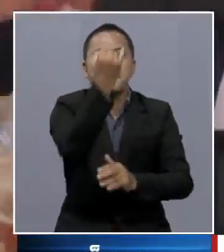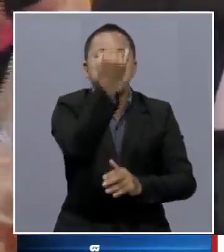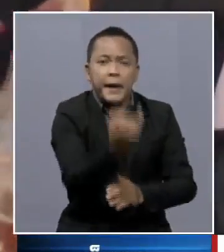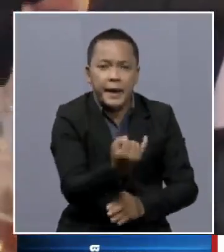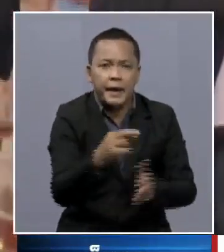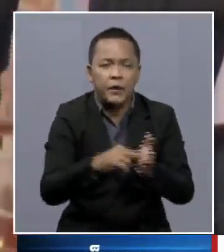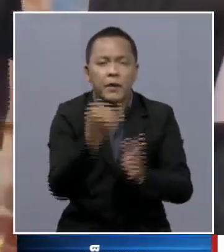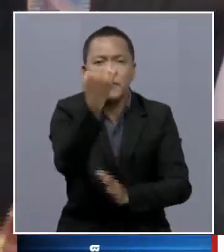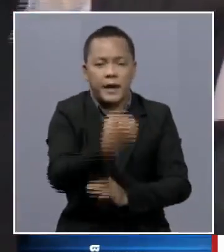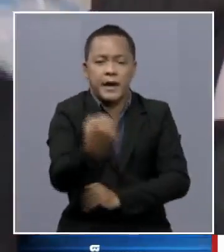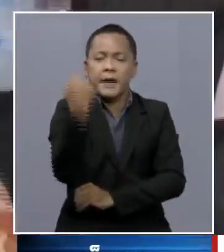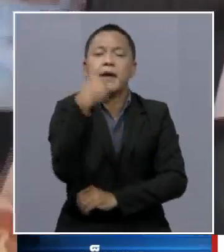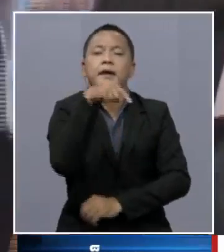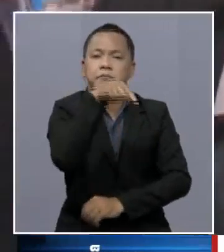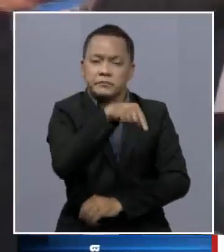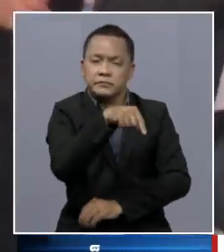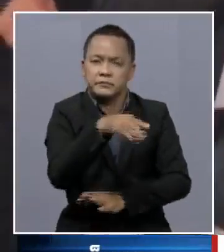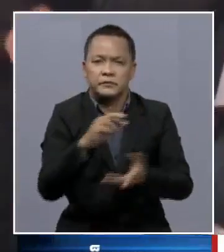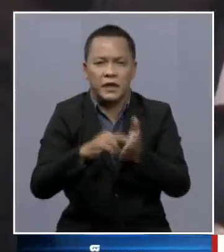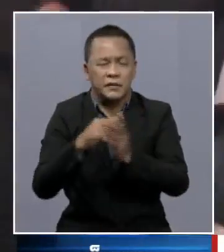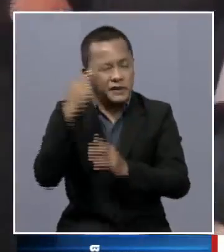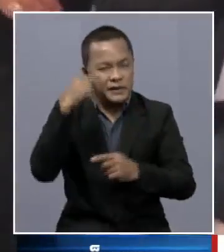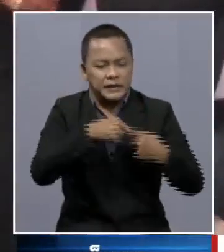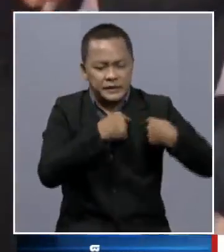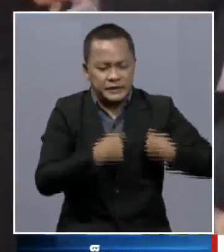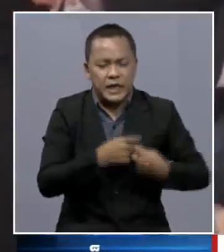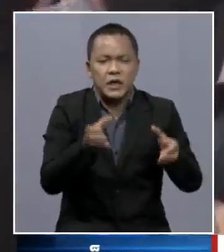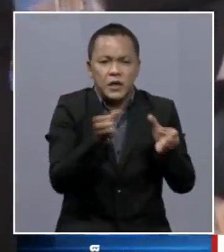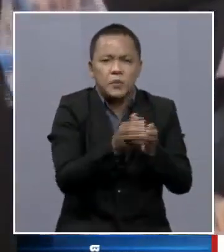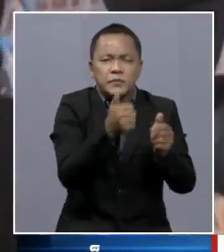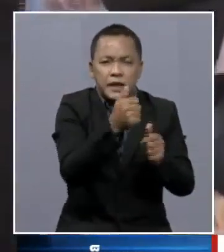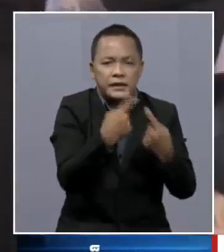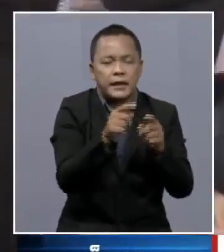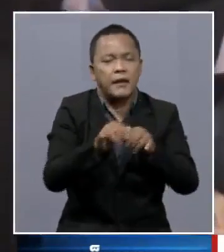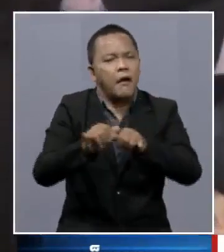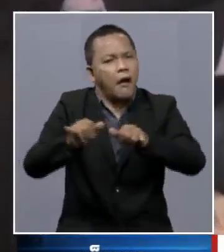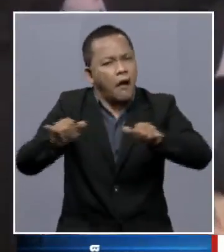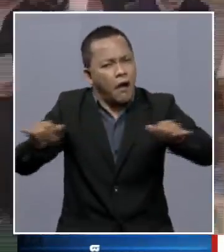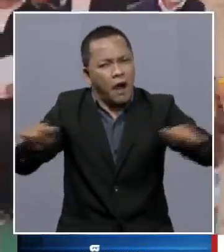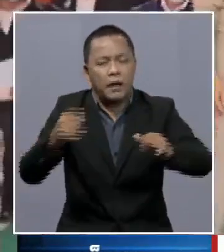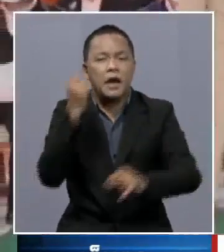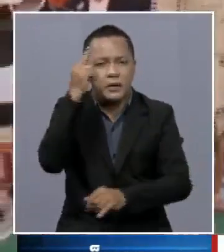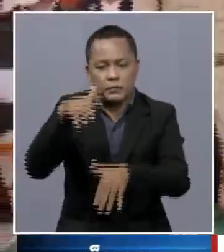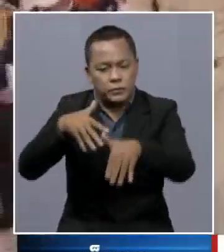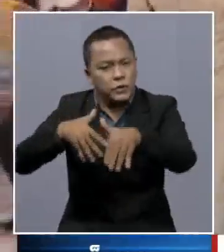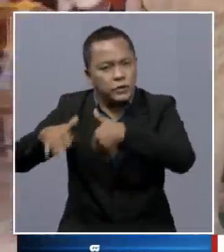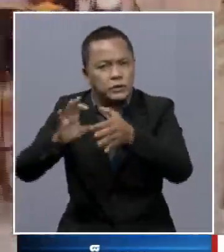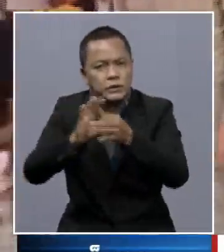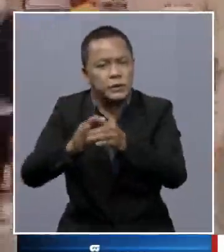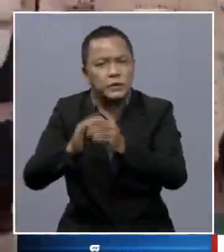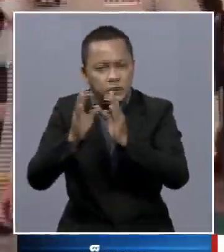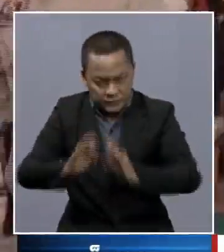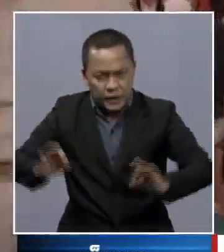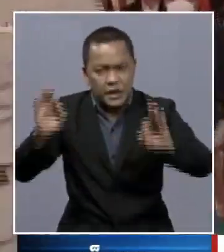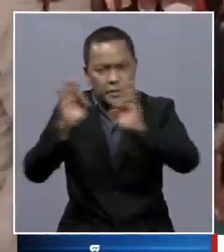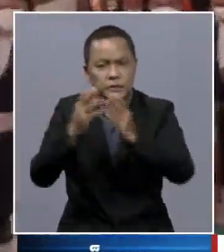นั้นเกิดจากอำนาจนิยมแม้จะคลองใจคนบางกล่มได้แต่หàngไลอย่างยิ่งต่ความเข้าใจเกี่ยวกัความจำ